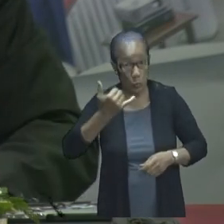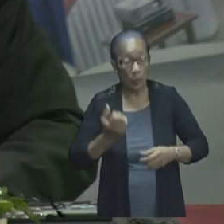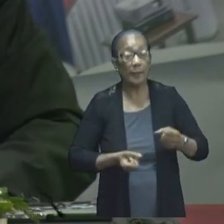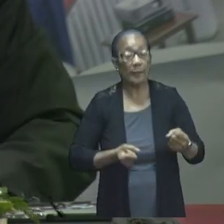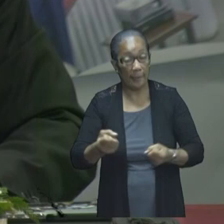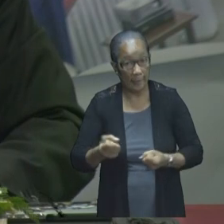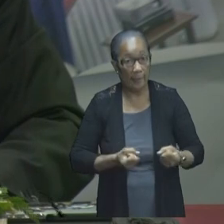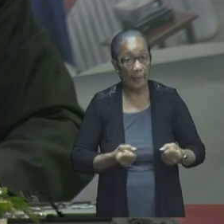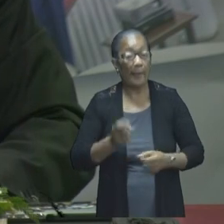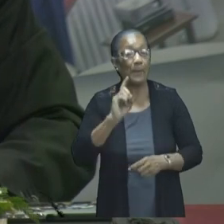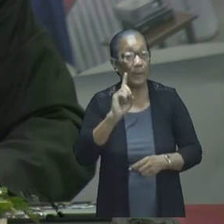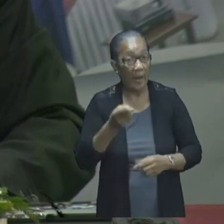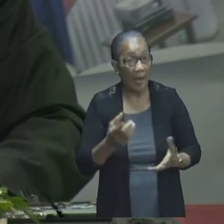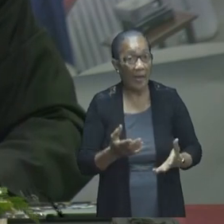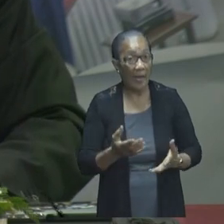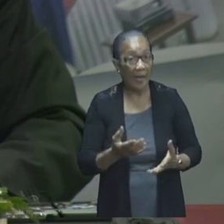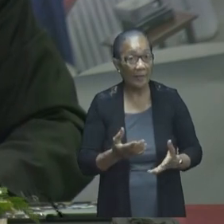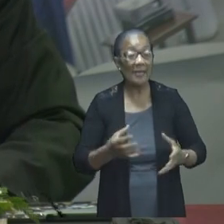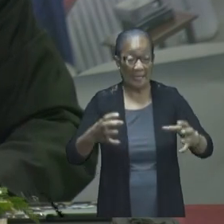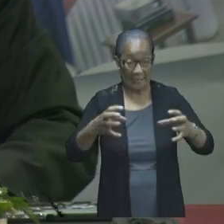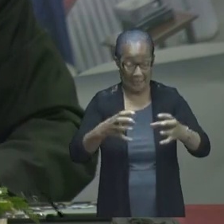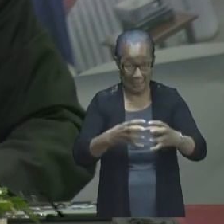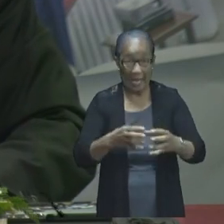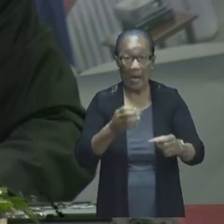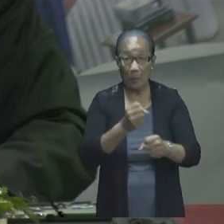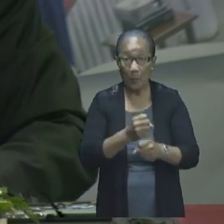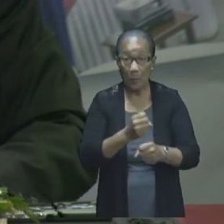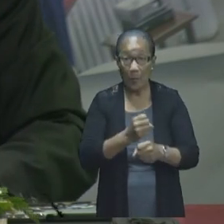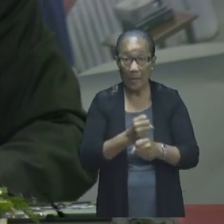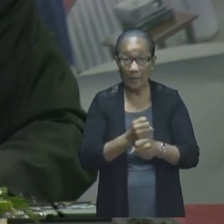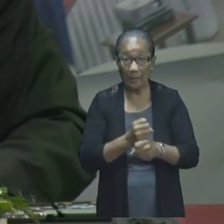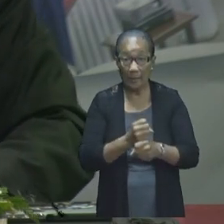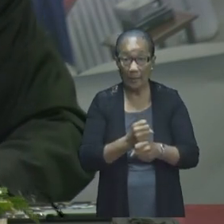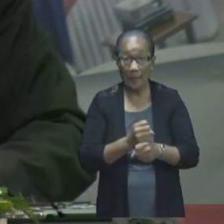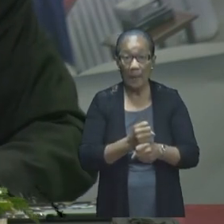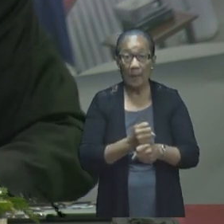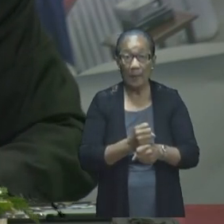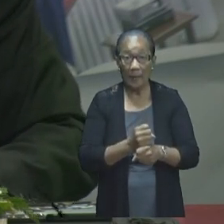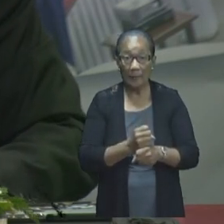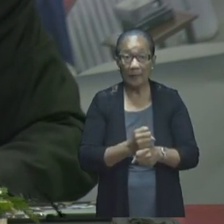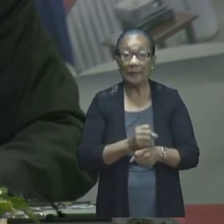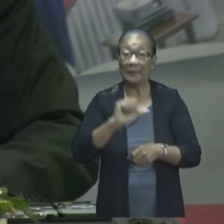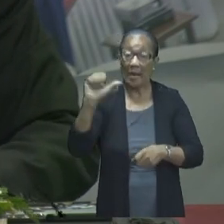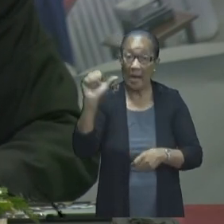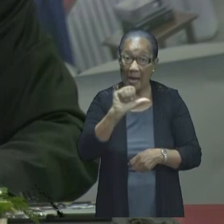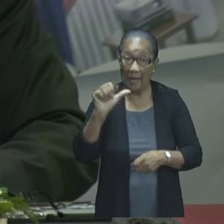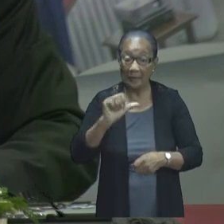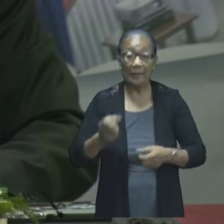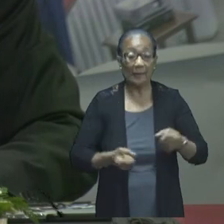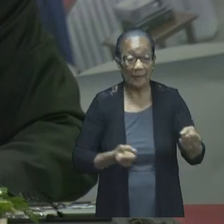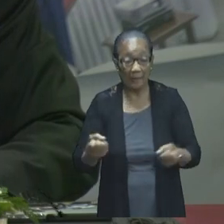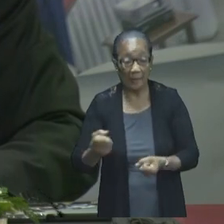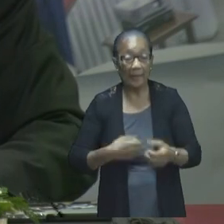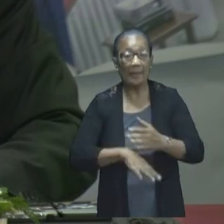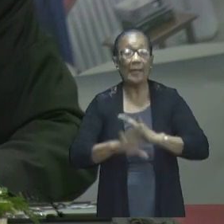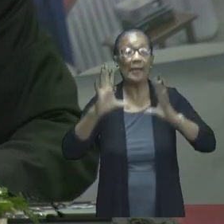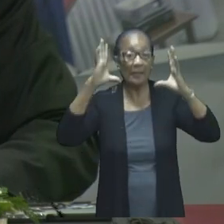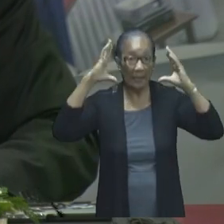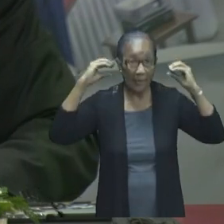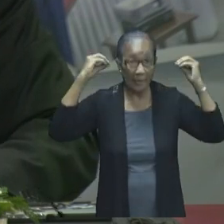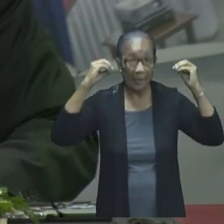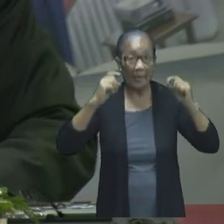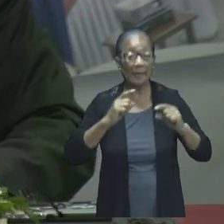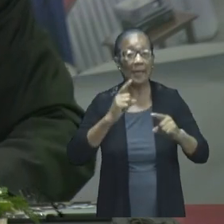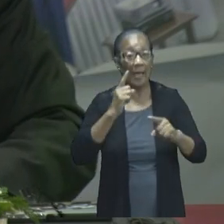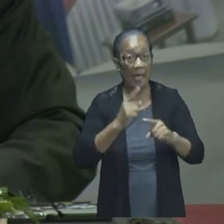maar je gaat samenwerken met een bestaande regering daar in nederland waardoor dan bij die regering